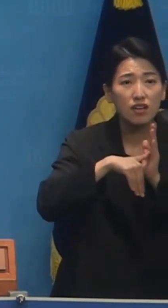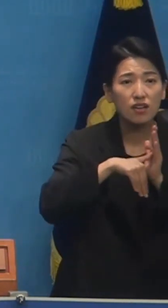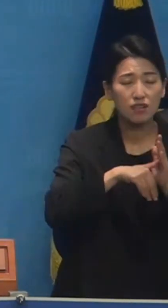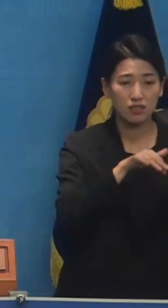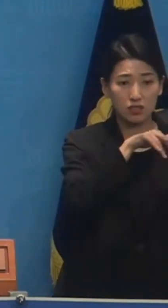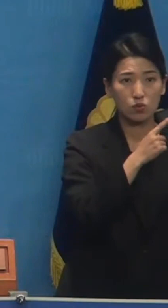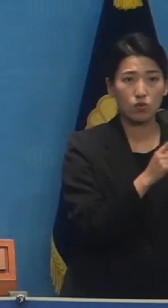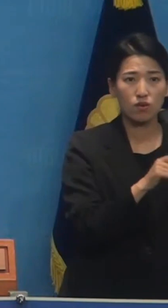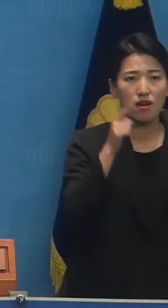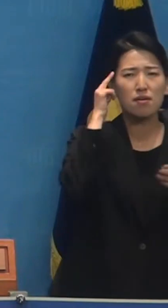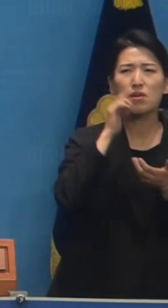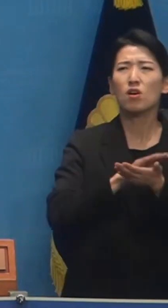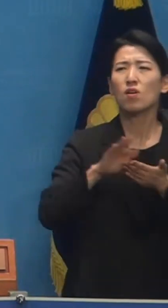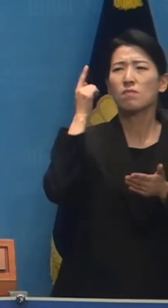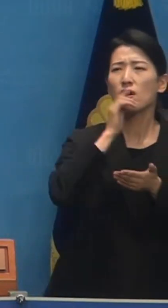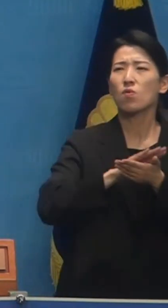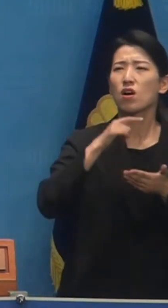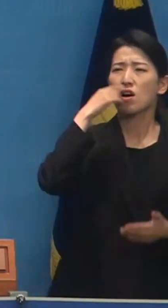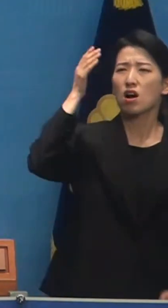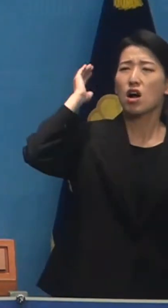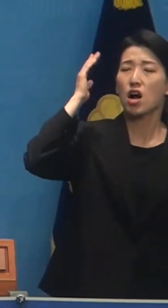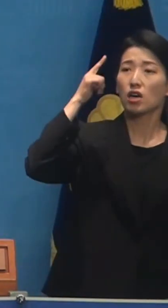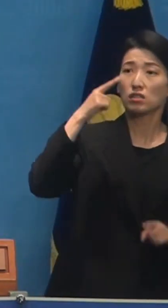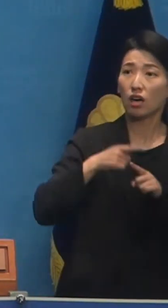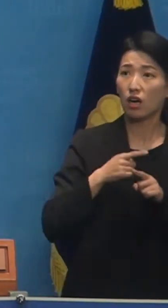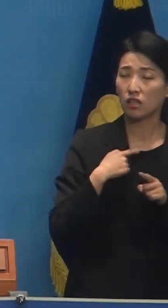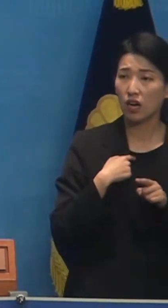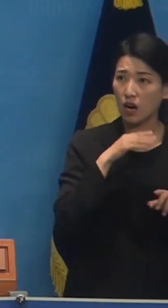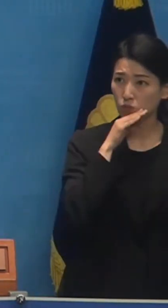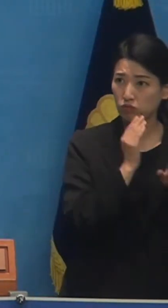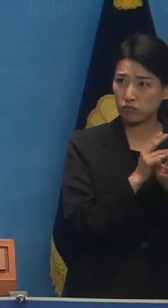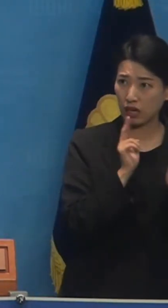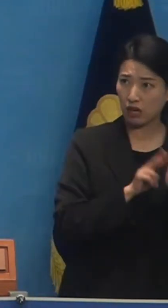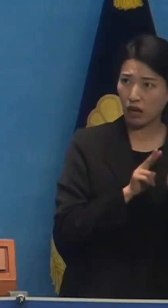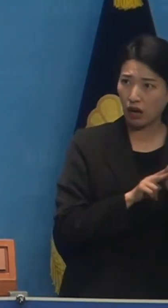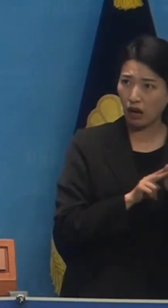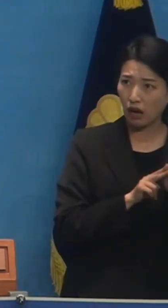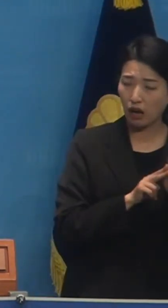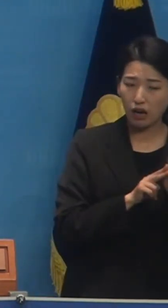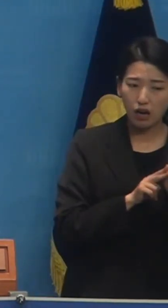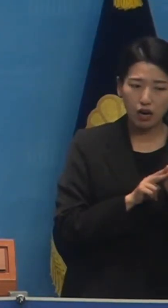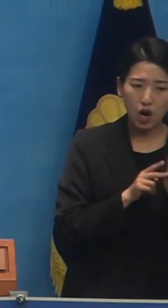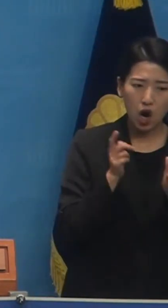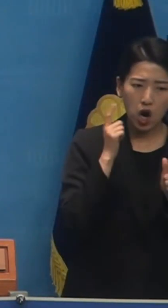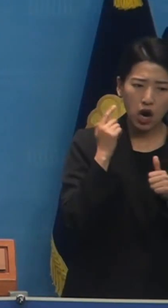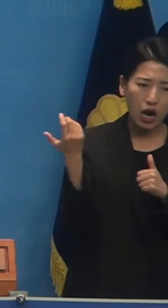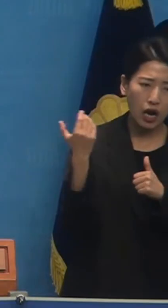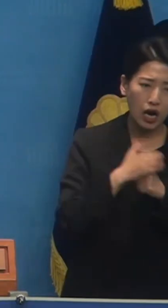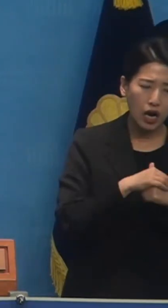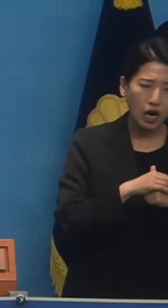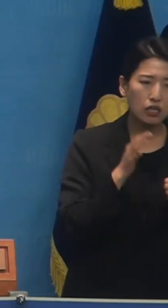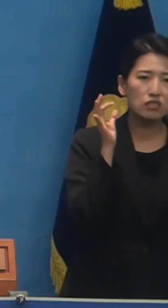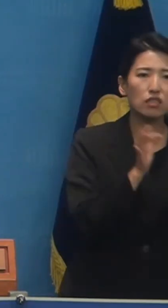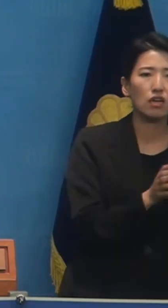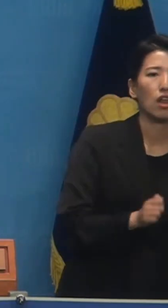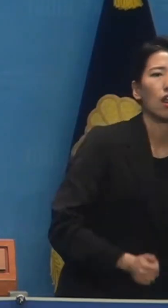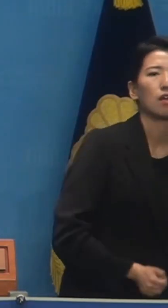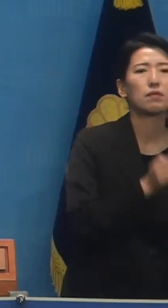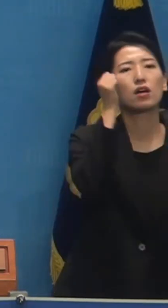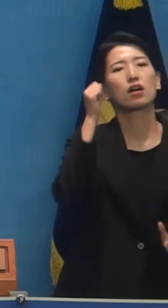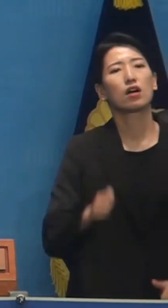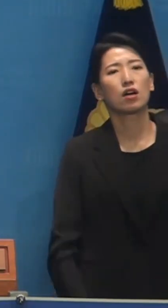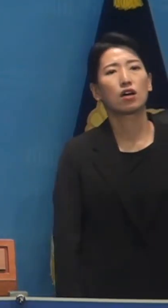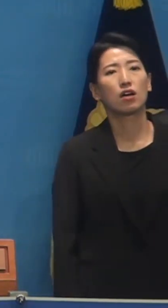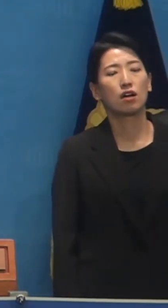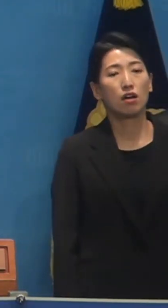간첩으로 몰려 죽임을 당했다. 국가 권력에 의해 사법부가 악용되고 제거하기 위해 국가